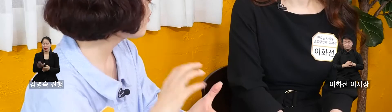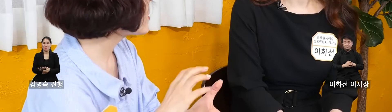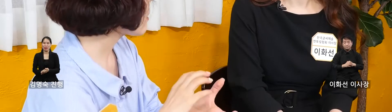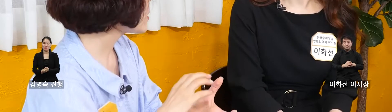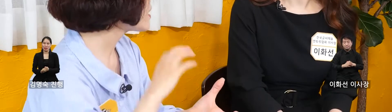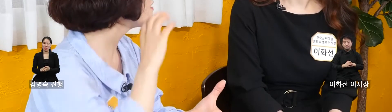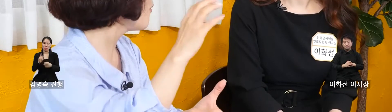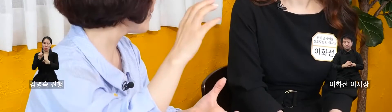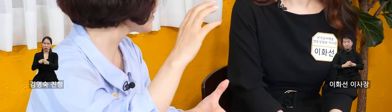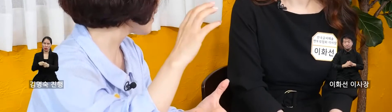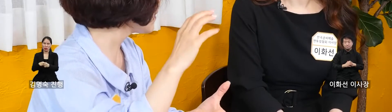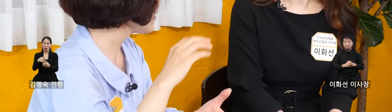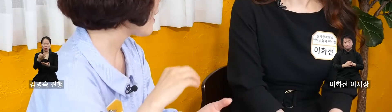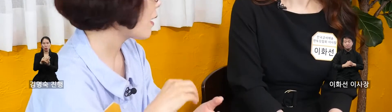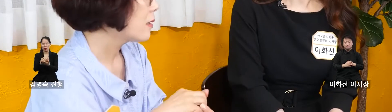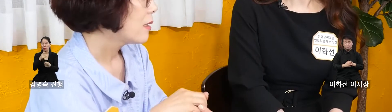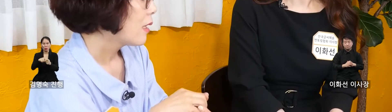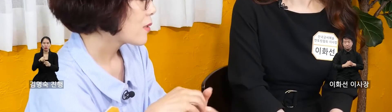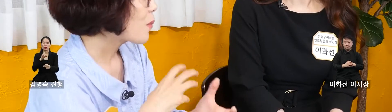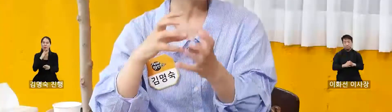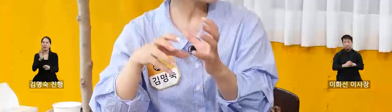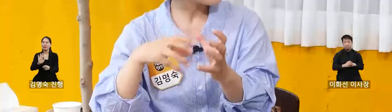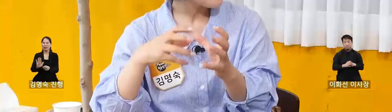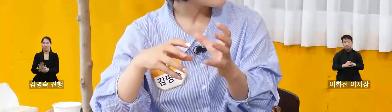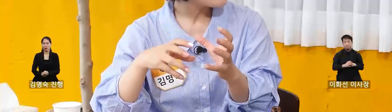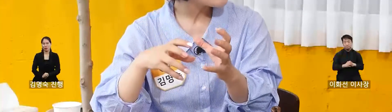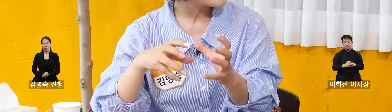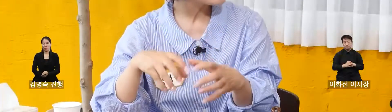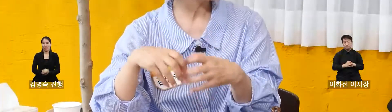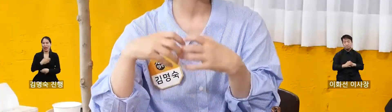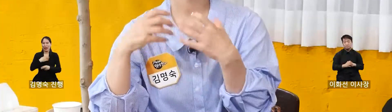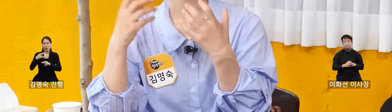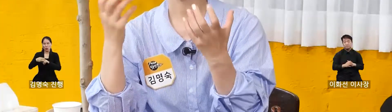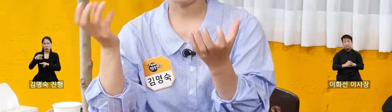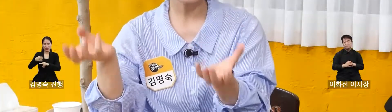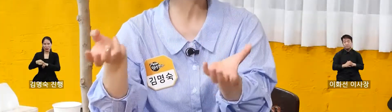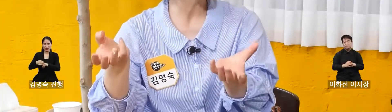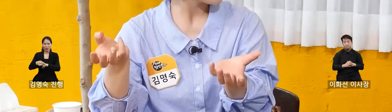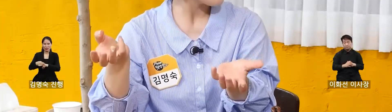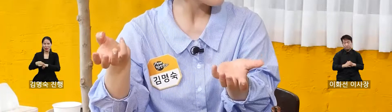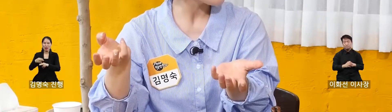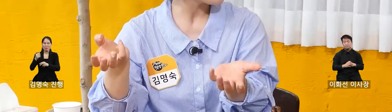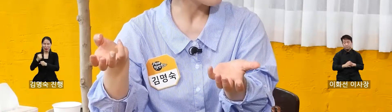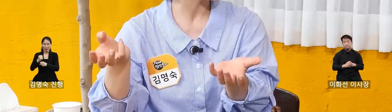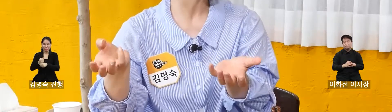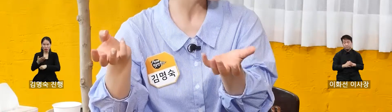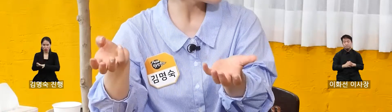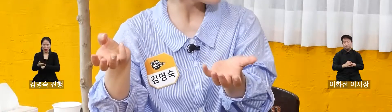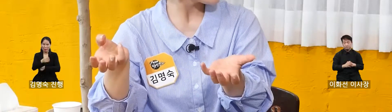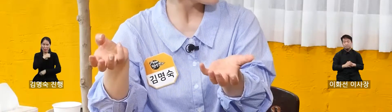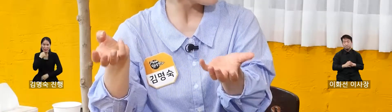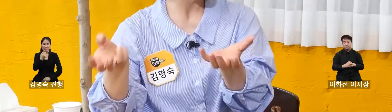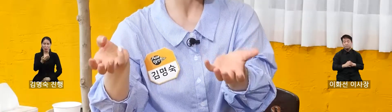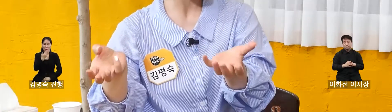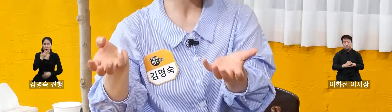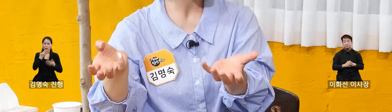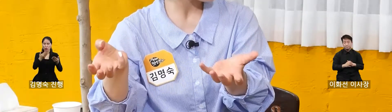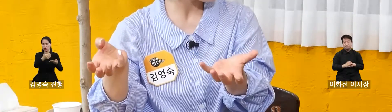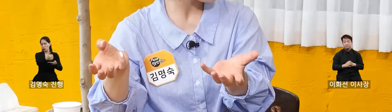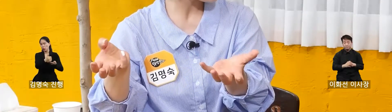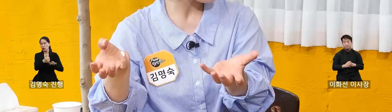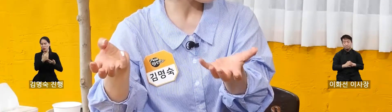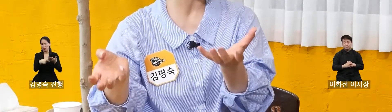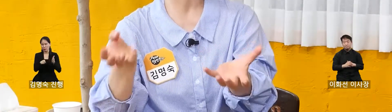그 목적이 그것만이 아니라 정말 내가 한 요리를 그렇죠. 맛있게 네. 먹어주는 네. 분들을